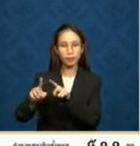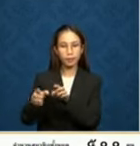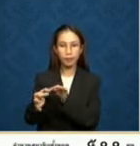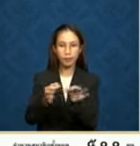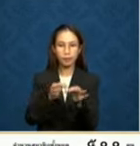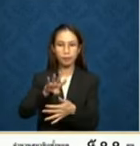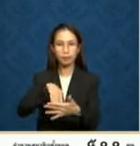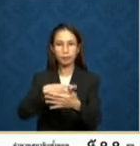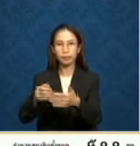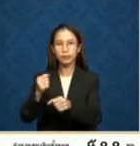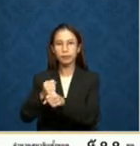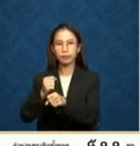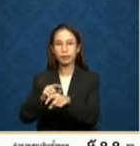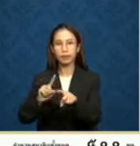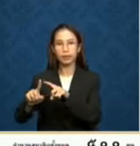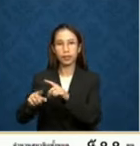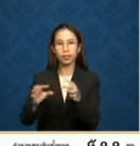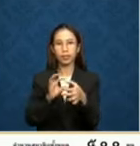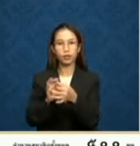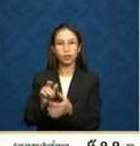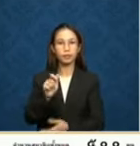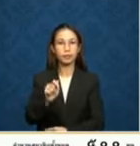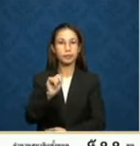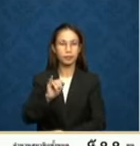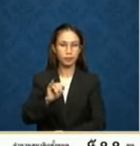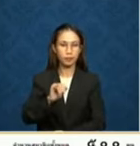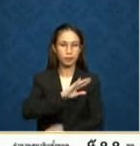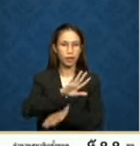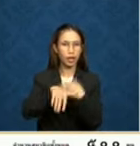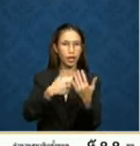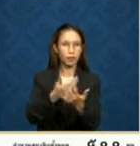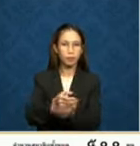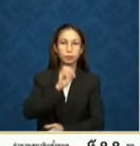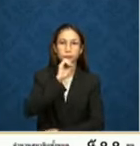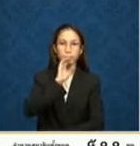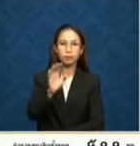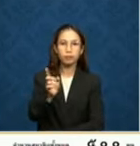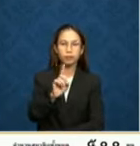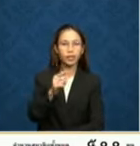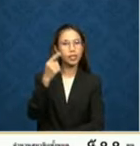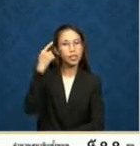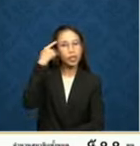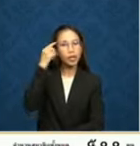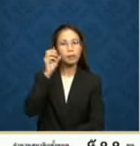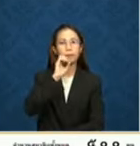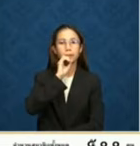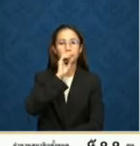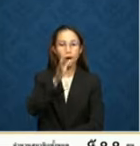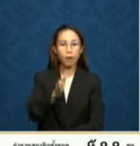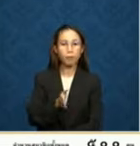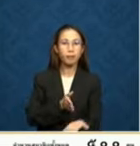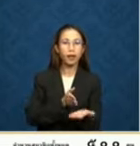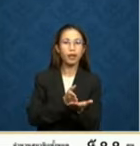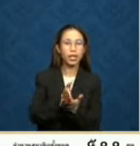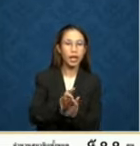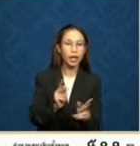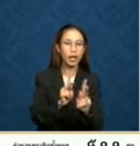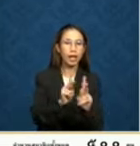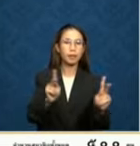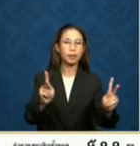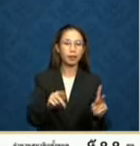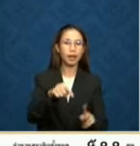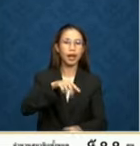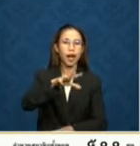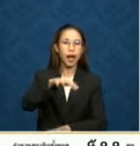าง แผนการรำเนนงานเกี่ยวกับด้าน.ajเกือบทุกหน่วยงานinned aventineแนะวทมาจากคะน กรรการชุด